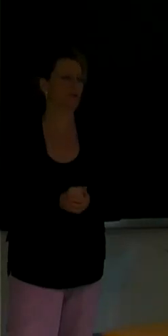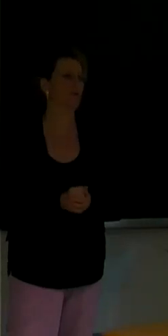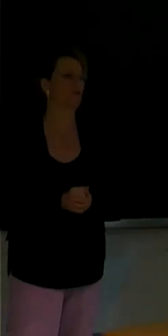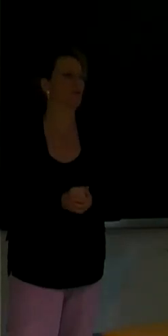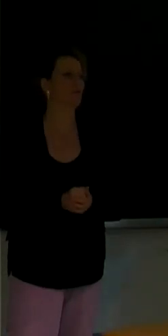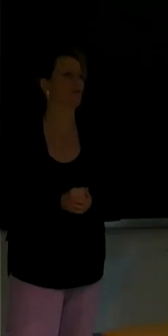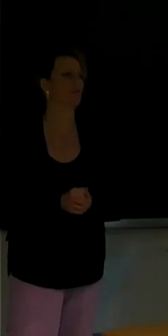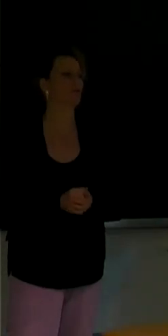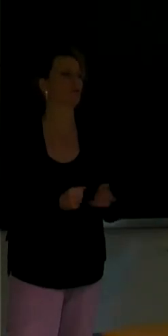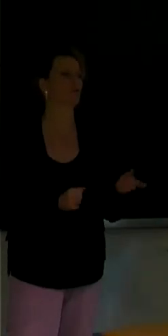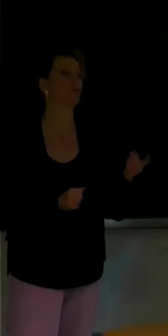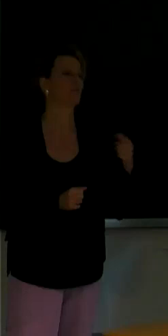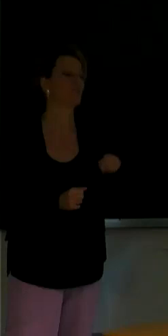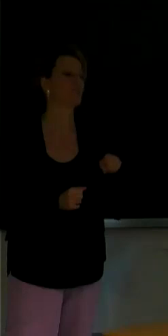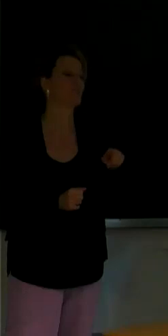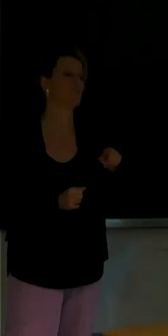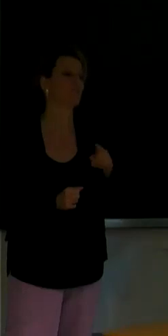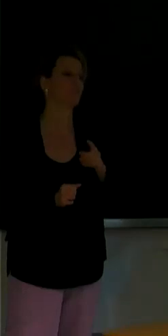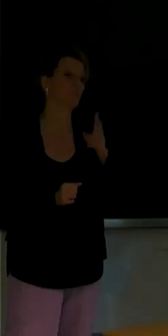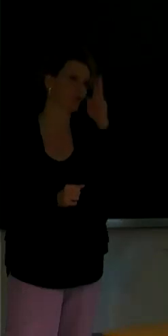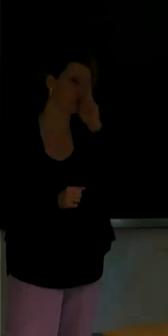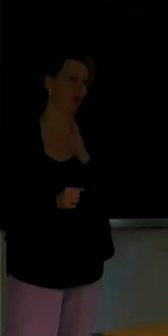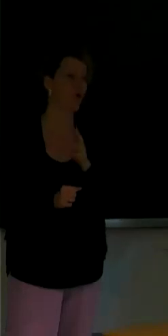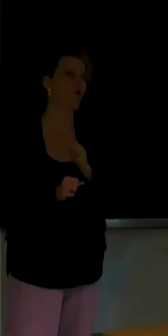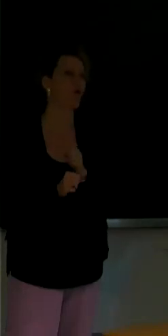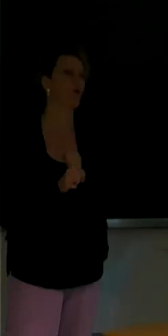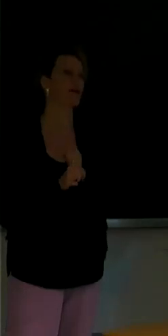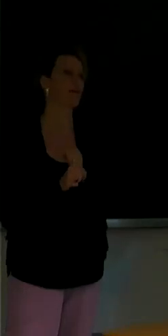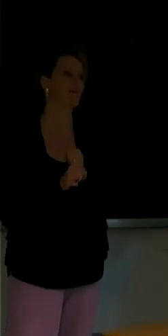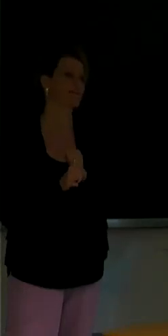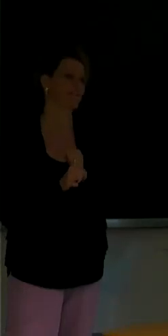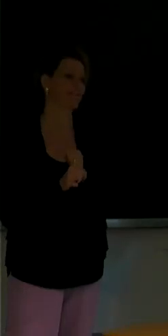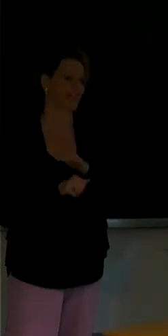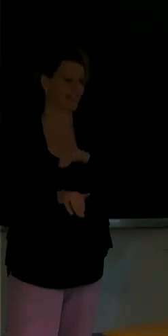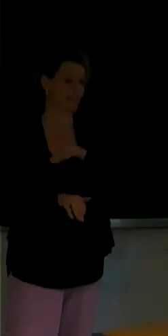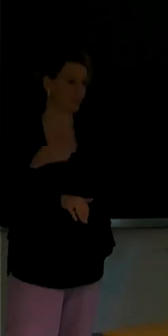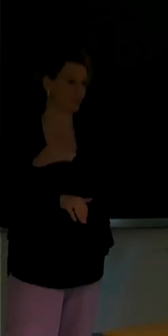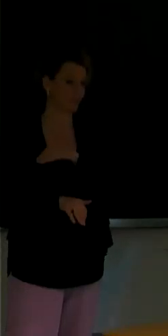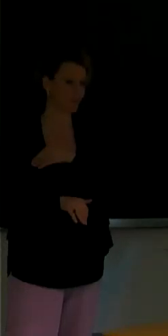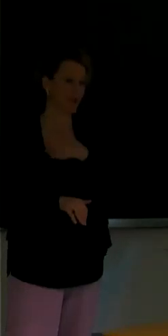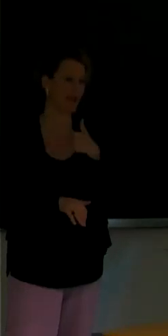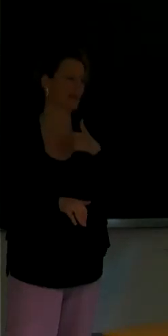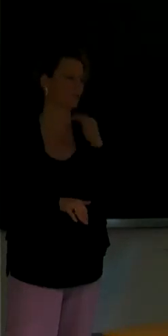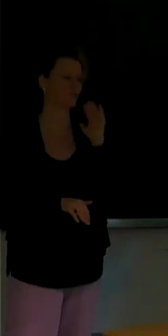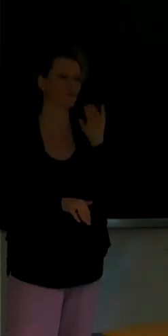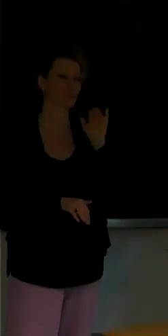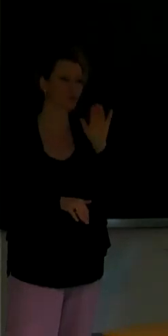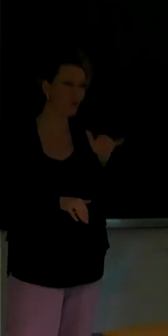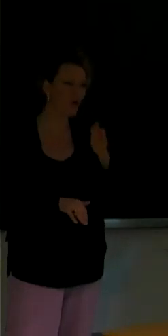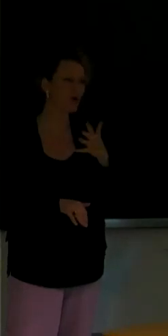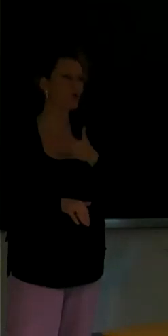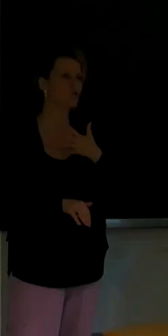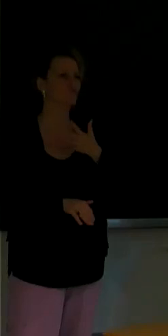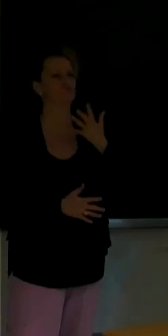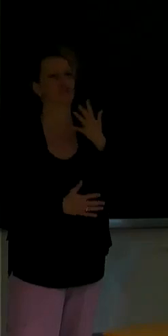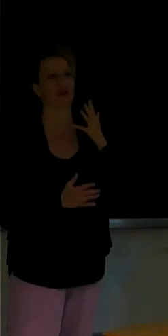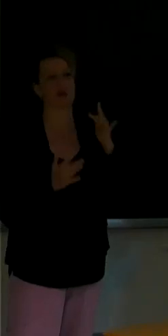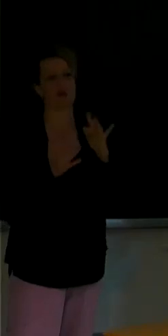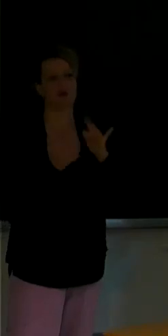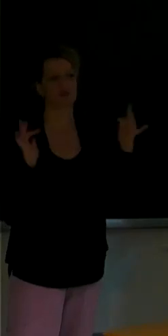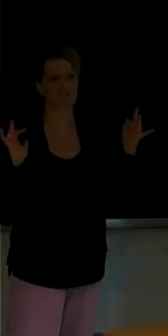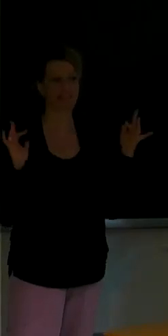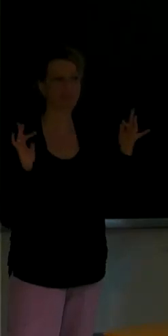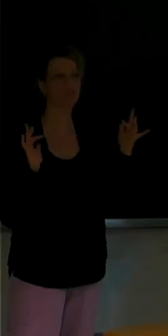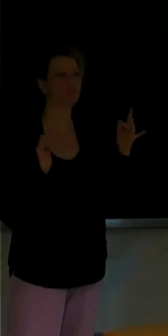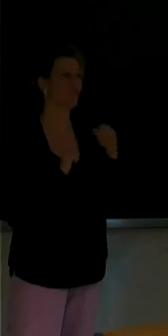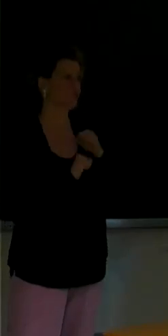riguarda la rappresentanza invece vi dico che io mi interfaccio giornalmente con i docenti e con il direttore del nostro dipartimento e vi posso dire che